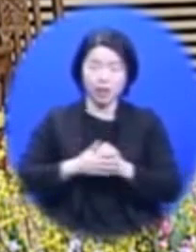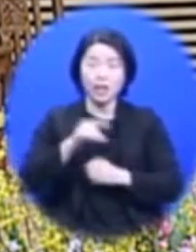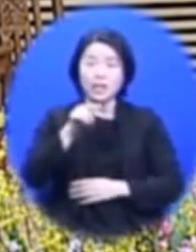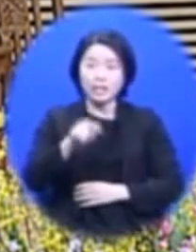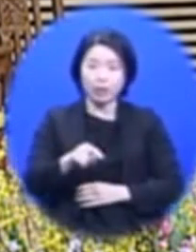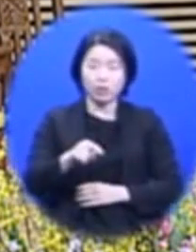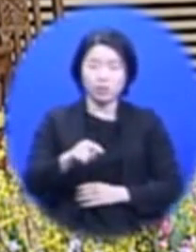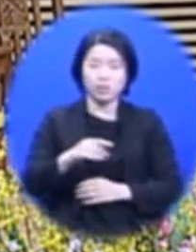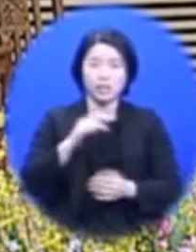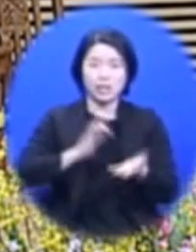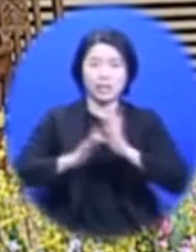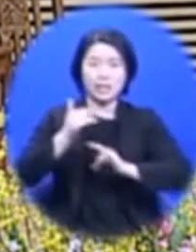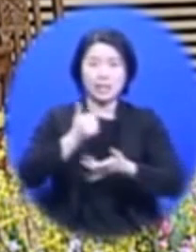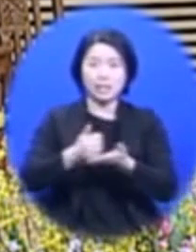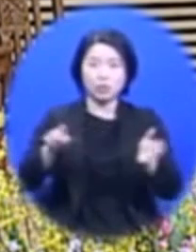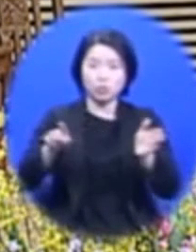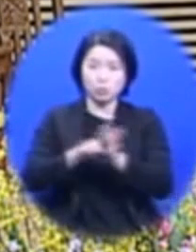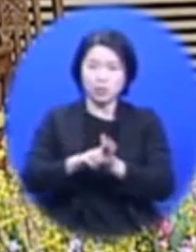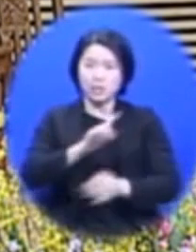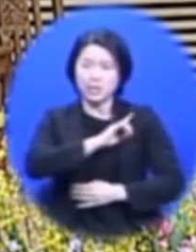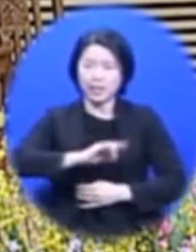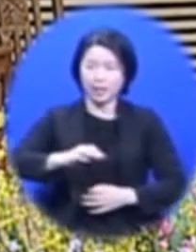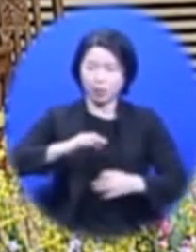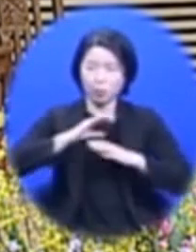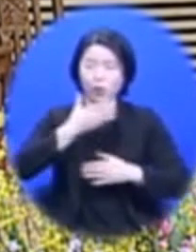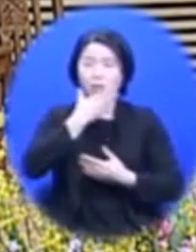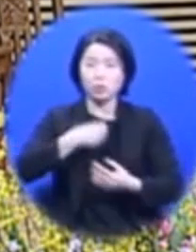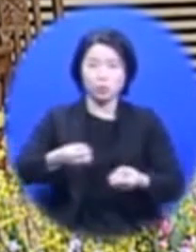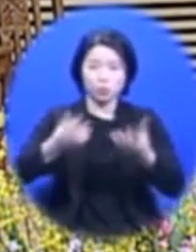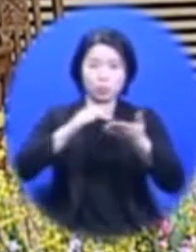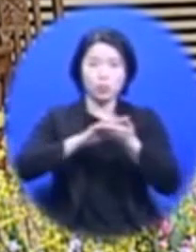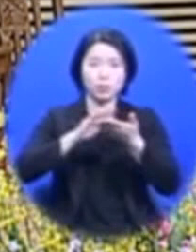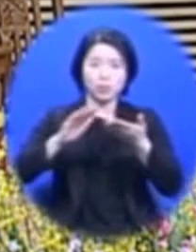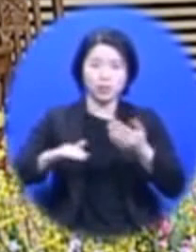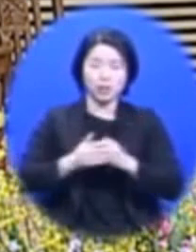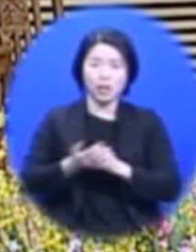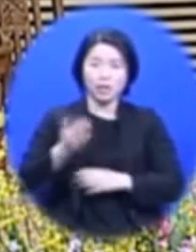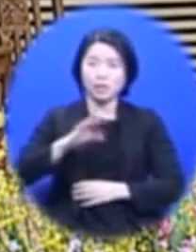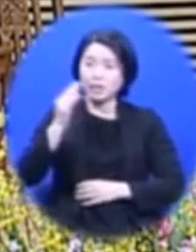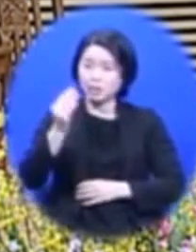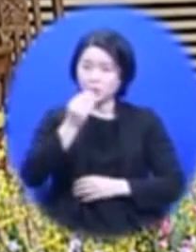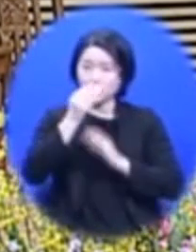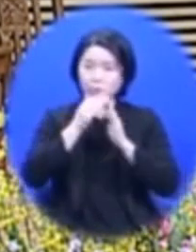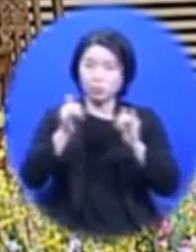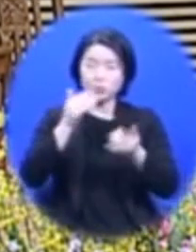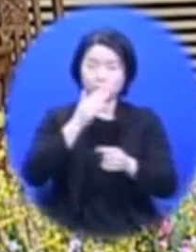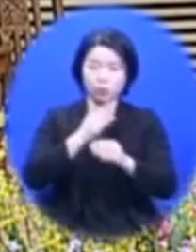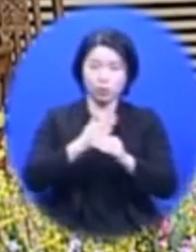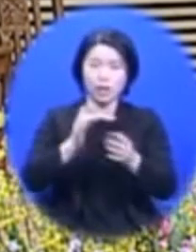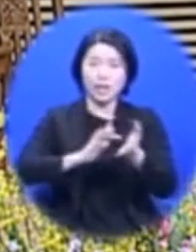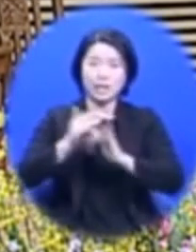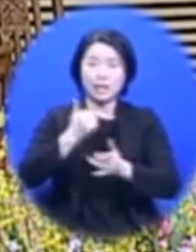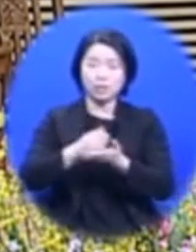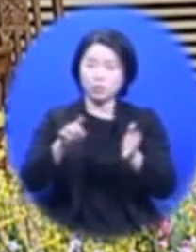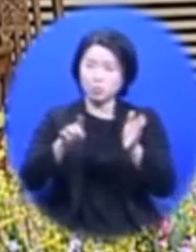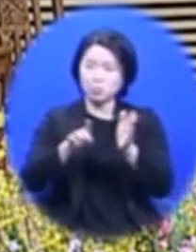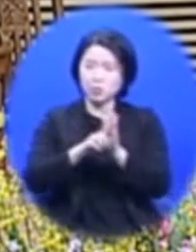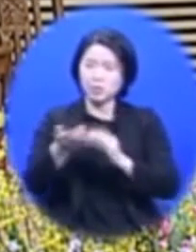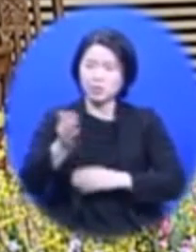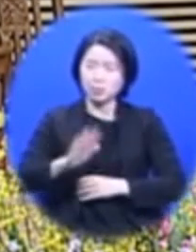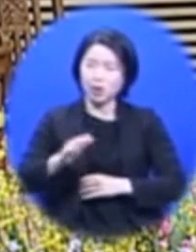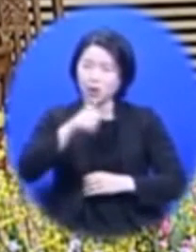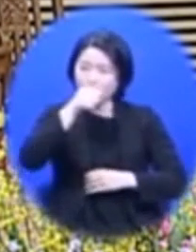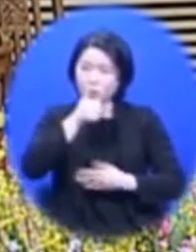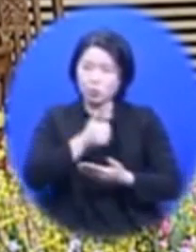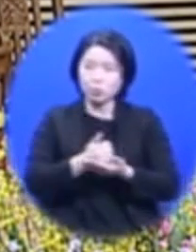이것이 예수 믿는 가장 놀라운 축복입니다. 그런데 성도들 중에 예수님을 믿으면서도 속죄에